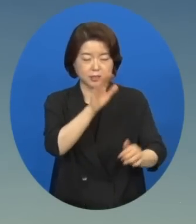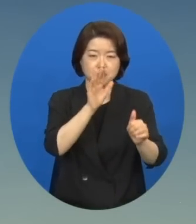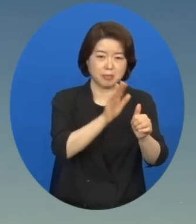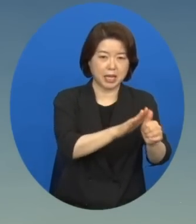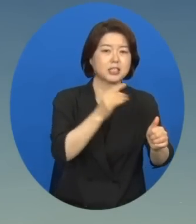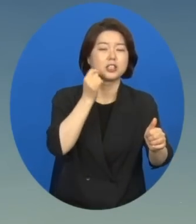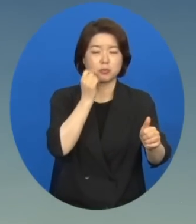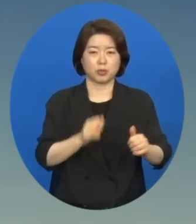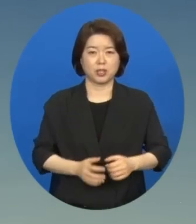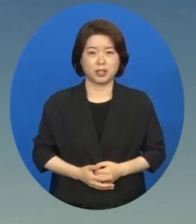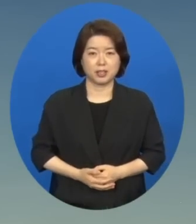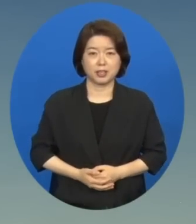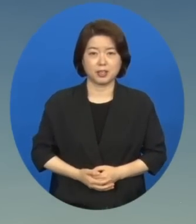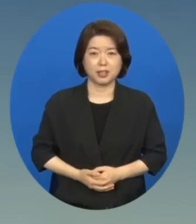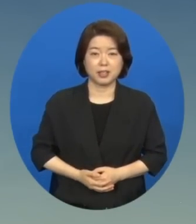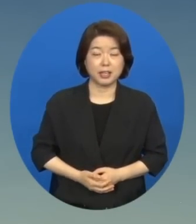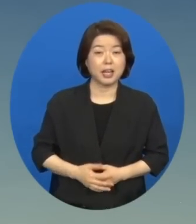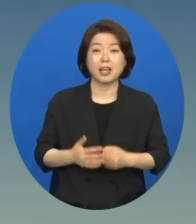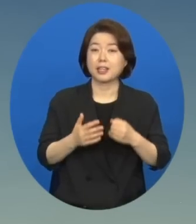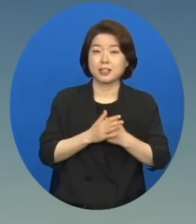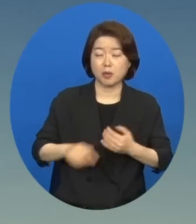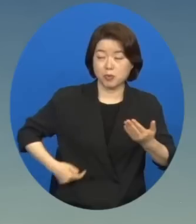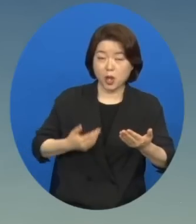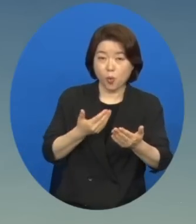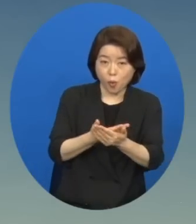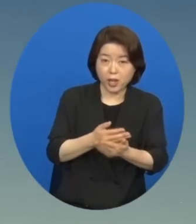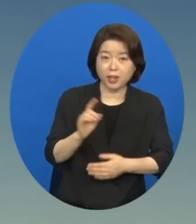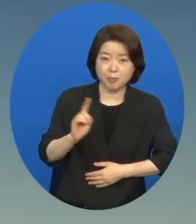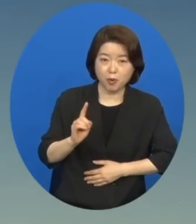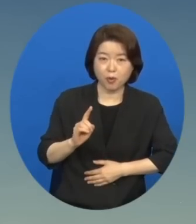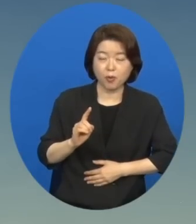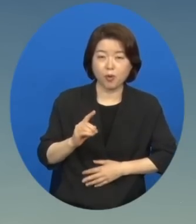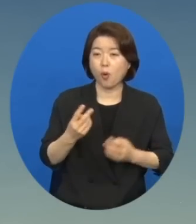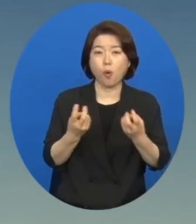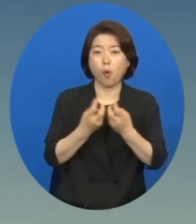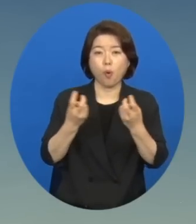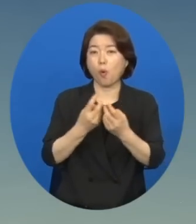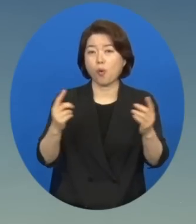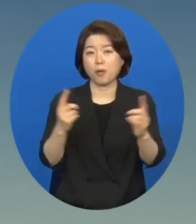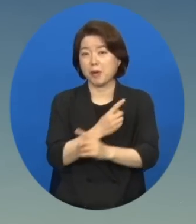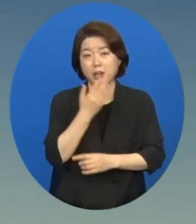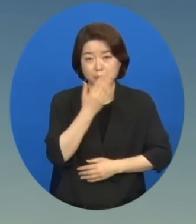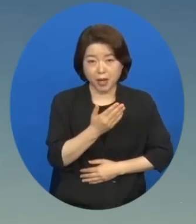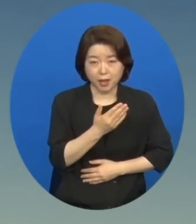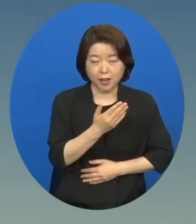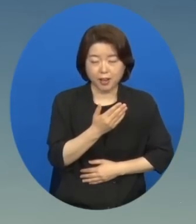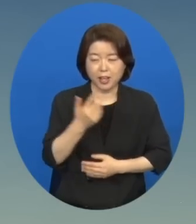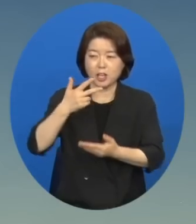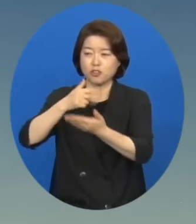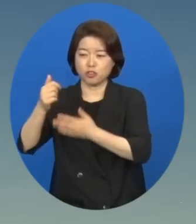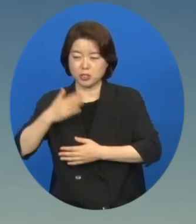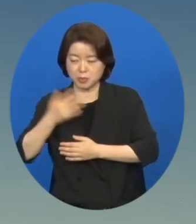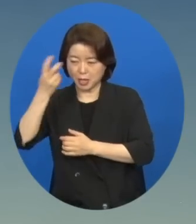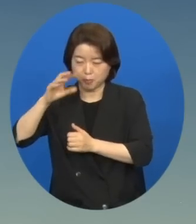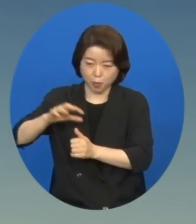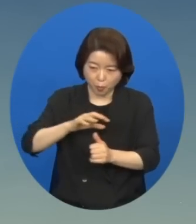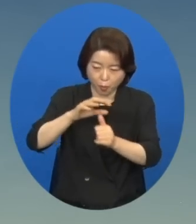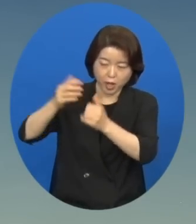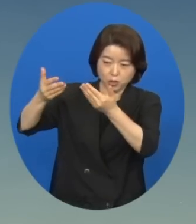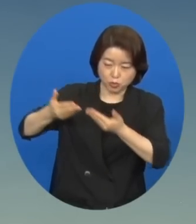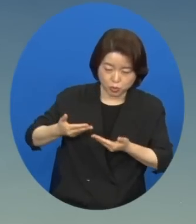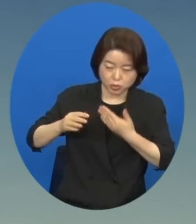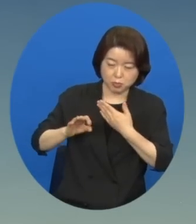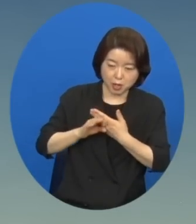만지지도 못하느니라. 그러니까 회개는 어떻게 되는 것이냐면 주님이 나를 지키셔야 그래야